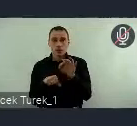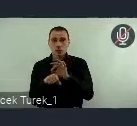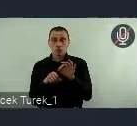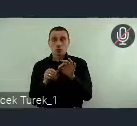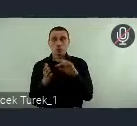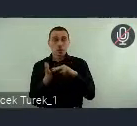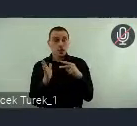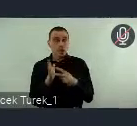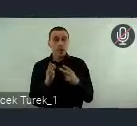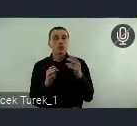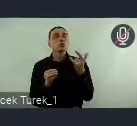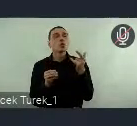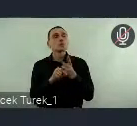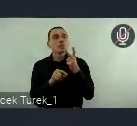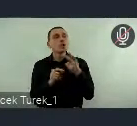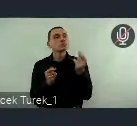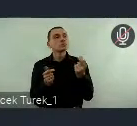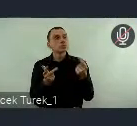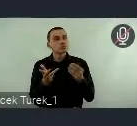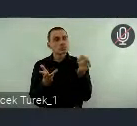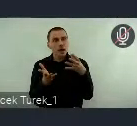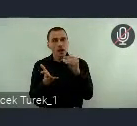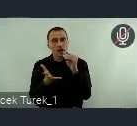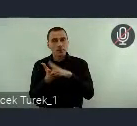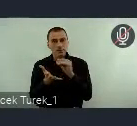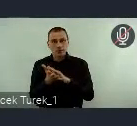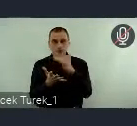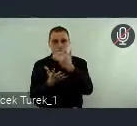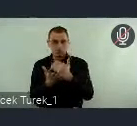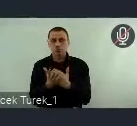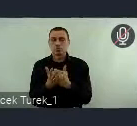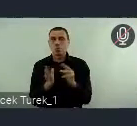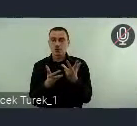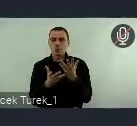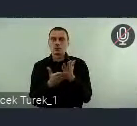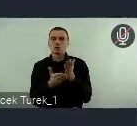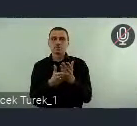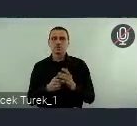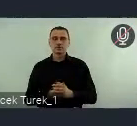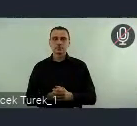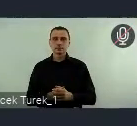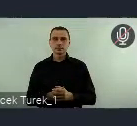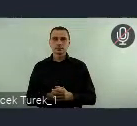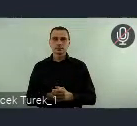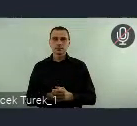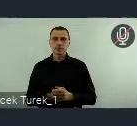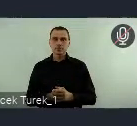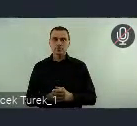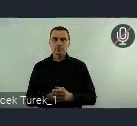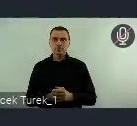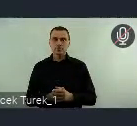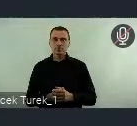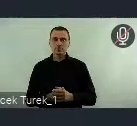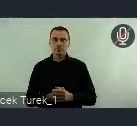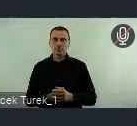Uwzględnij dostępność wymagania swoim urzędzie są oni muszą teraz żeby oni to uwzględnia Lee i po prostu ją projektuj nie